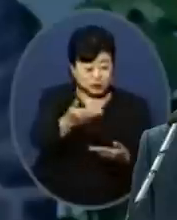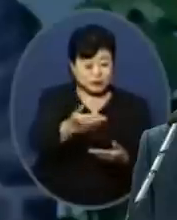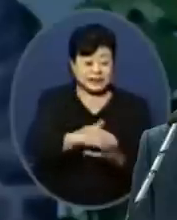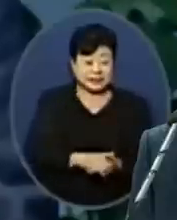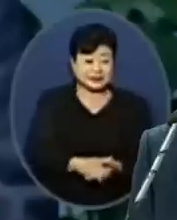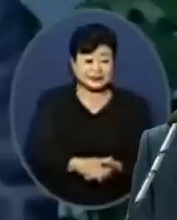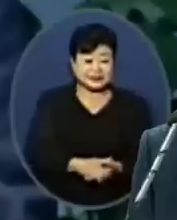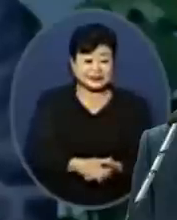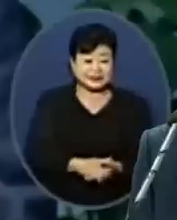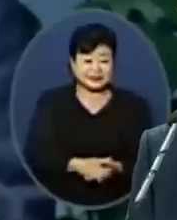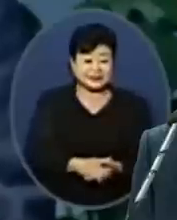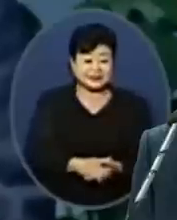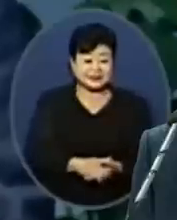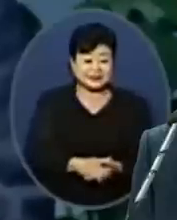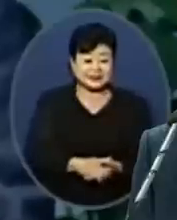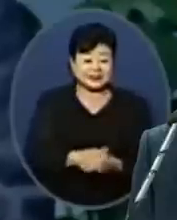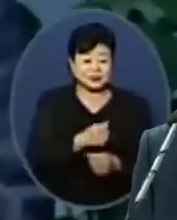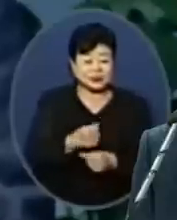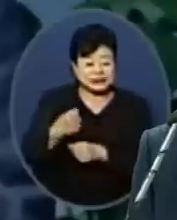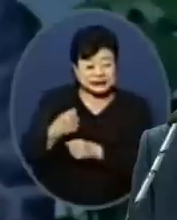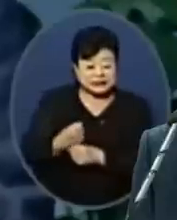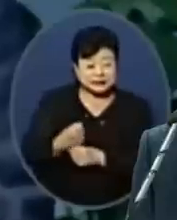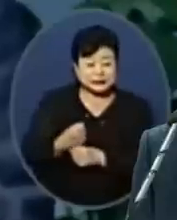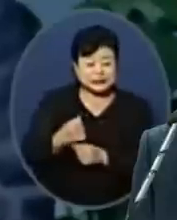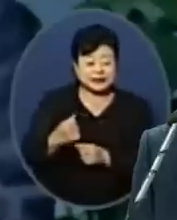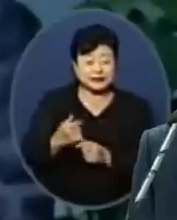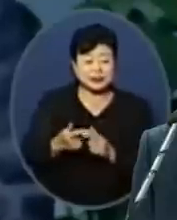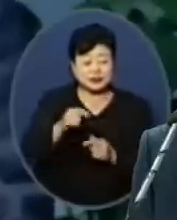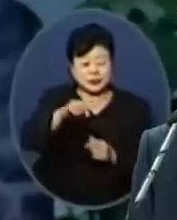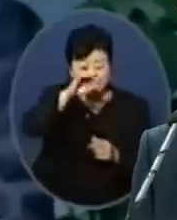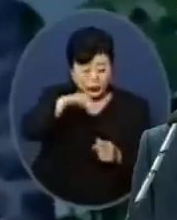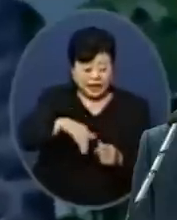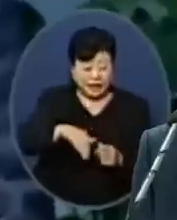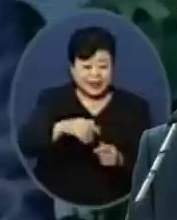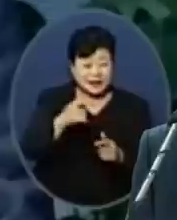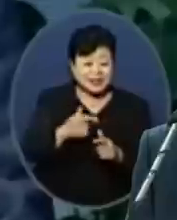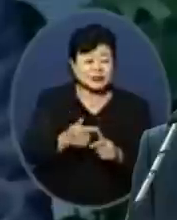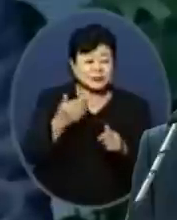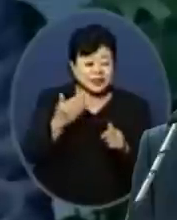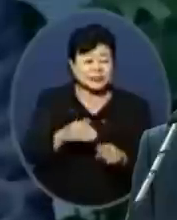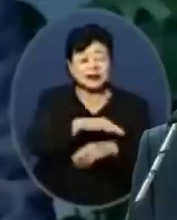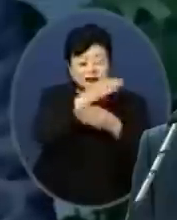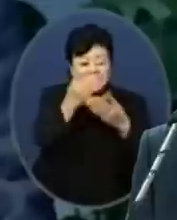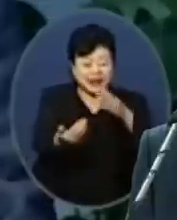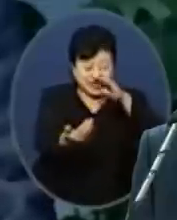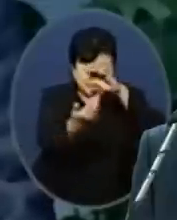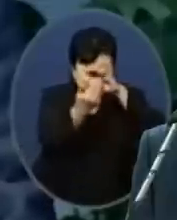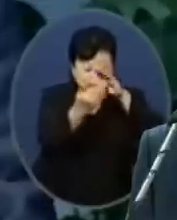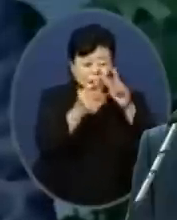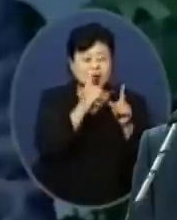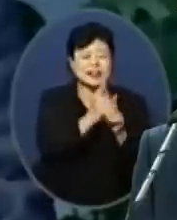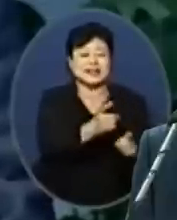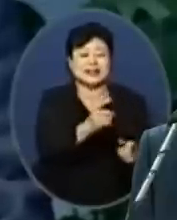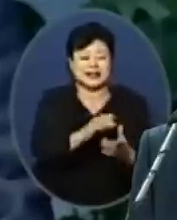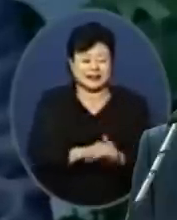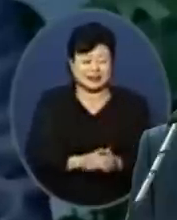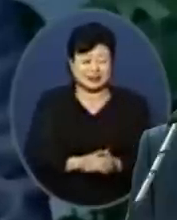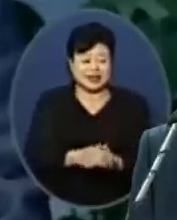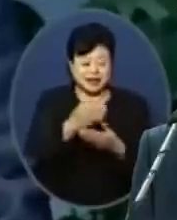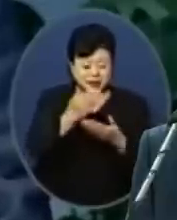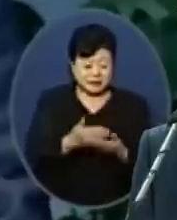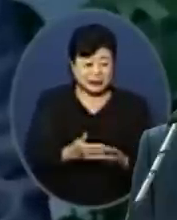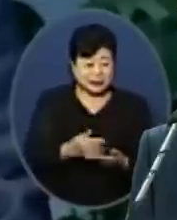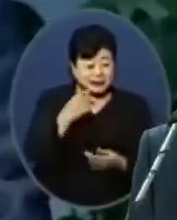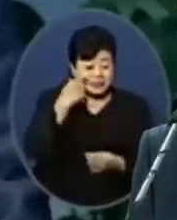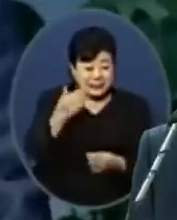것입니다. 수고하고 무거운 짐진 자들 내게로 오라. 이미 내가 다 이겨놓았다. 이것을